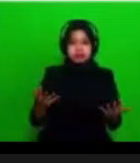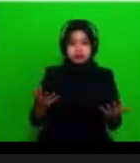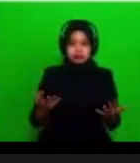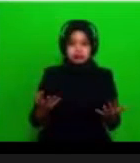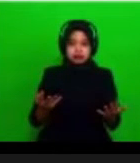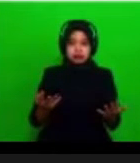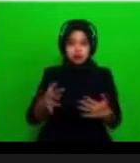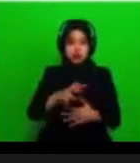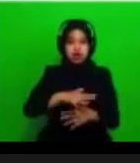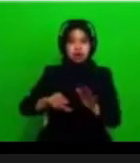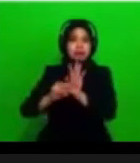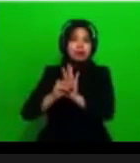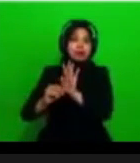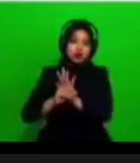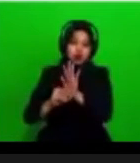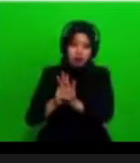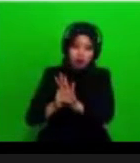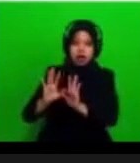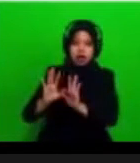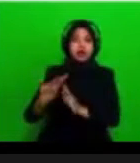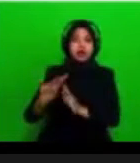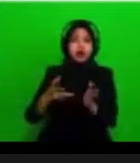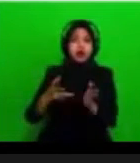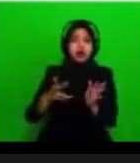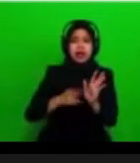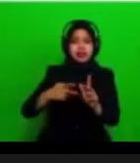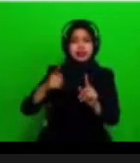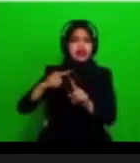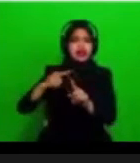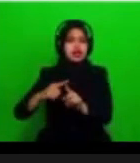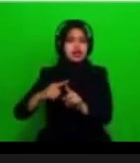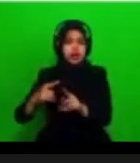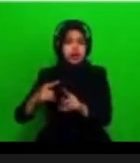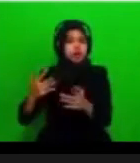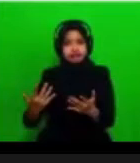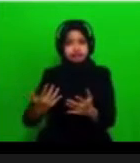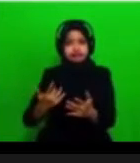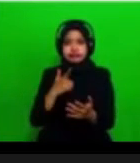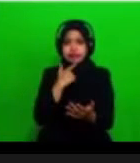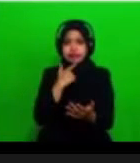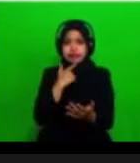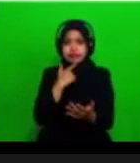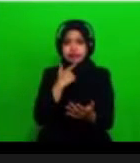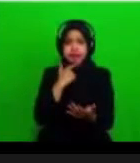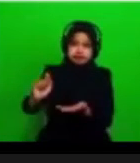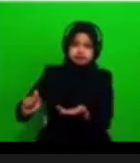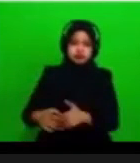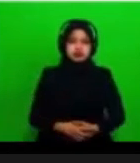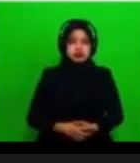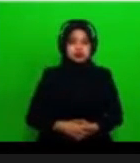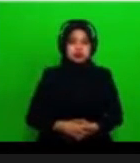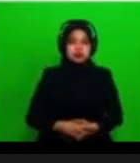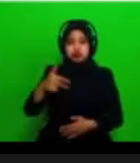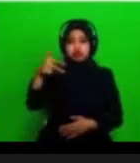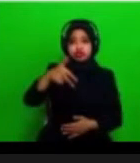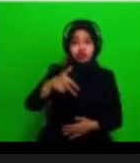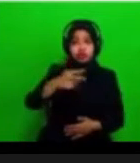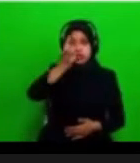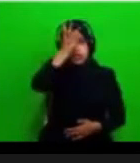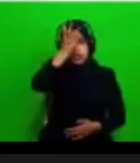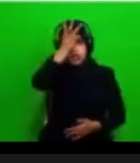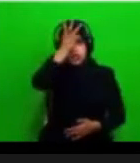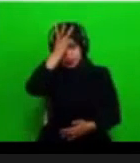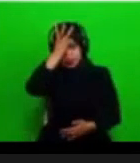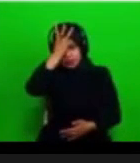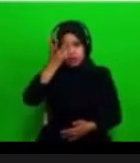Kemudian di Papua dan Nusa Tenggara Timur ini yang menjadi catatan juga. Sulawesi, Kalimantan,